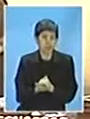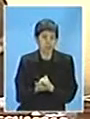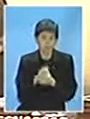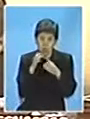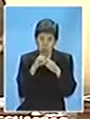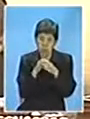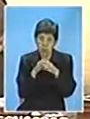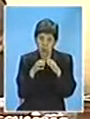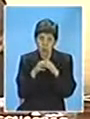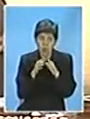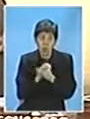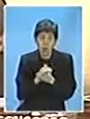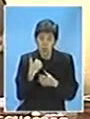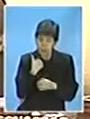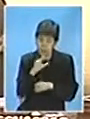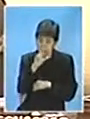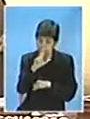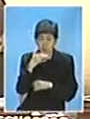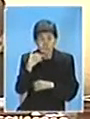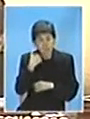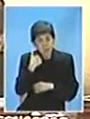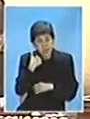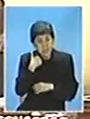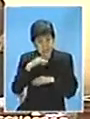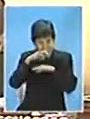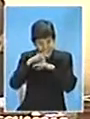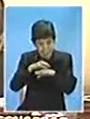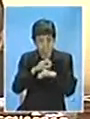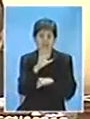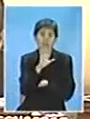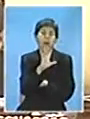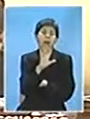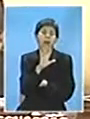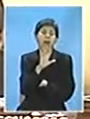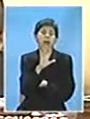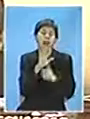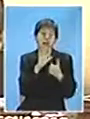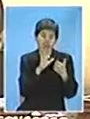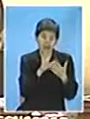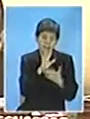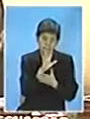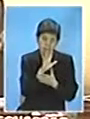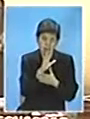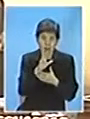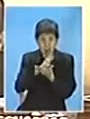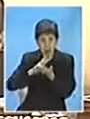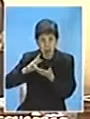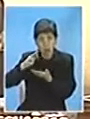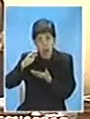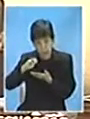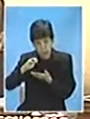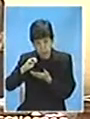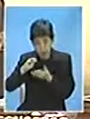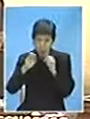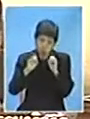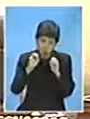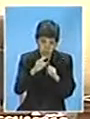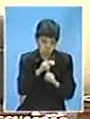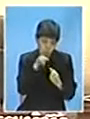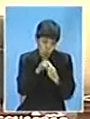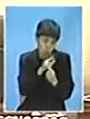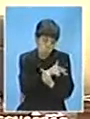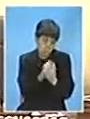นเนี่ยนะกลุ่มข้างบนก็มีโดยตำแหน่งนี่5นะครับแล้วจากมหาวิทยาลัยนี่นะครับซึ่งสอนการแพทย์แผนไ